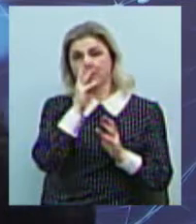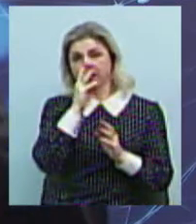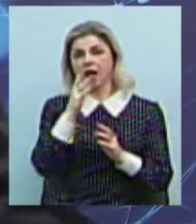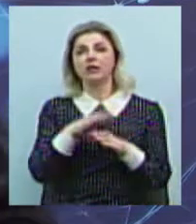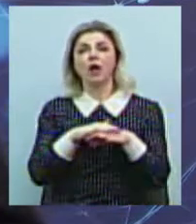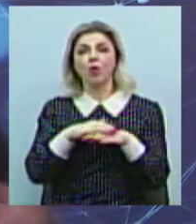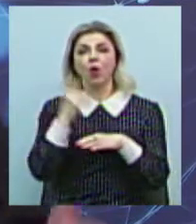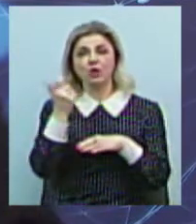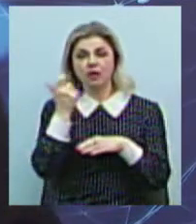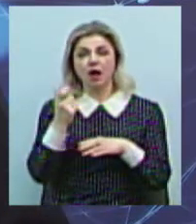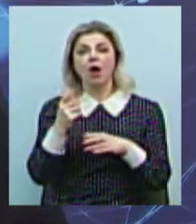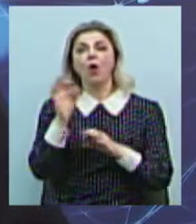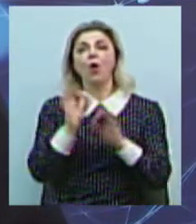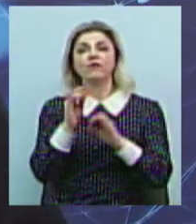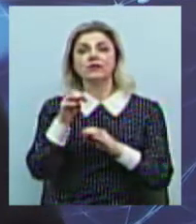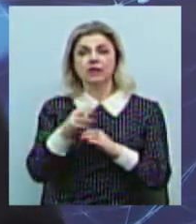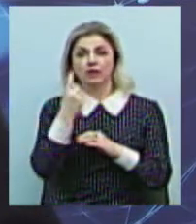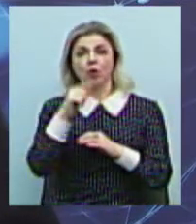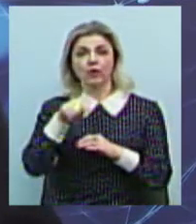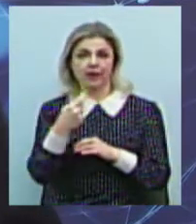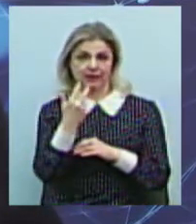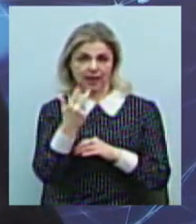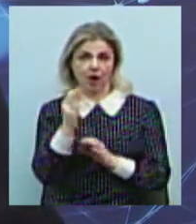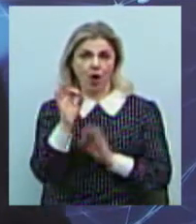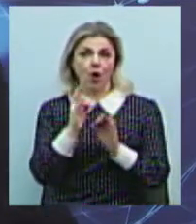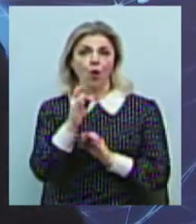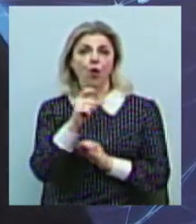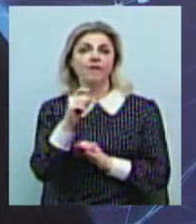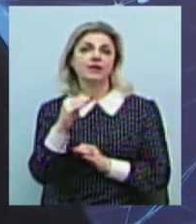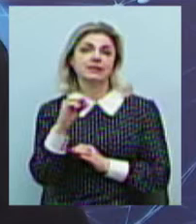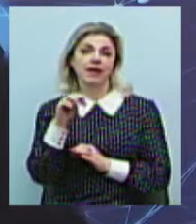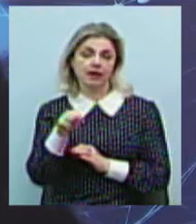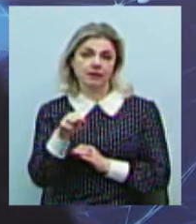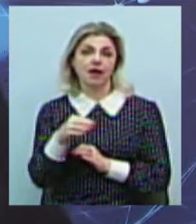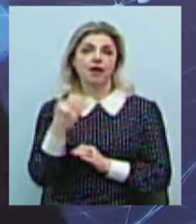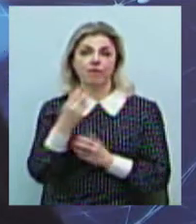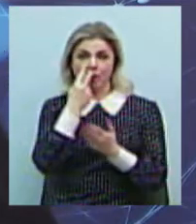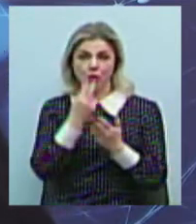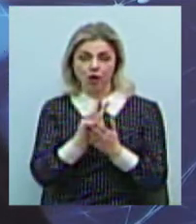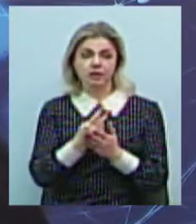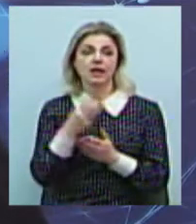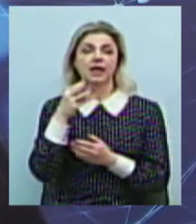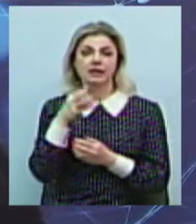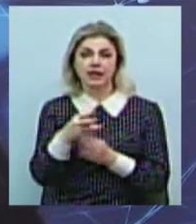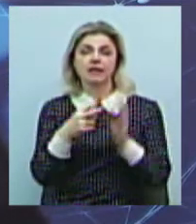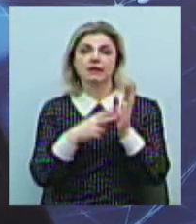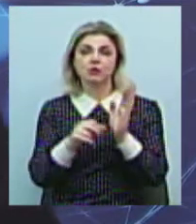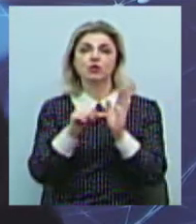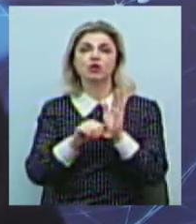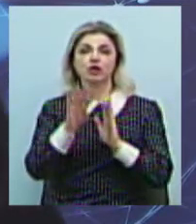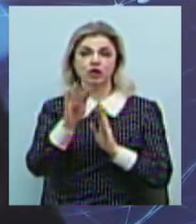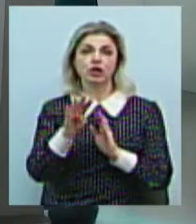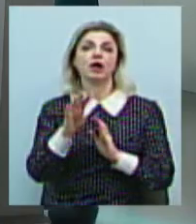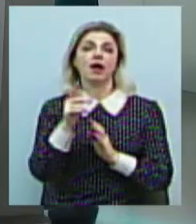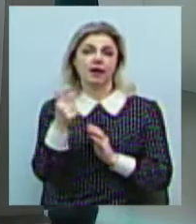її заробітка складає 1,3. От умовно, показник 3764 гривні 40 копійок,